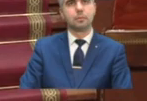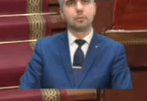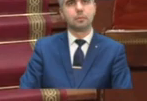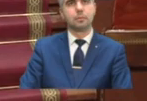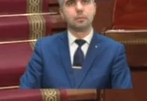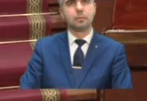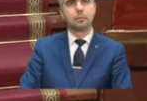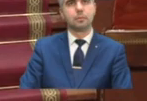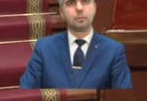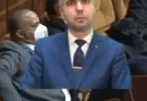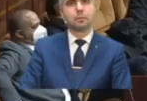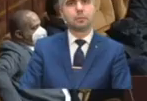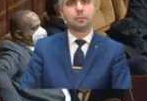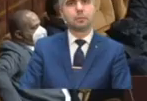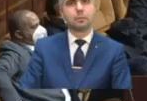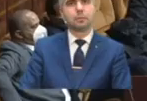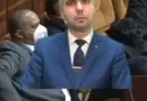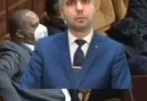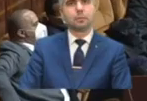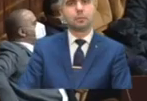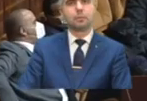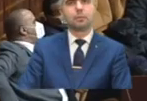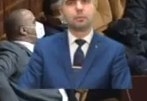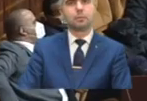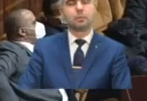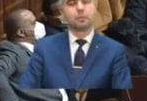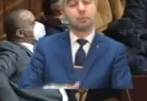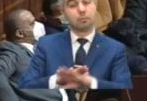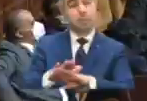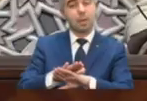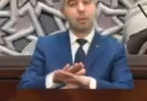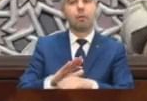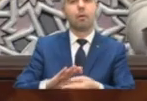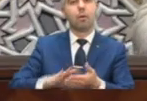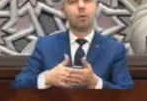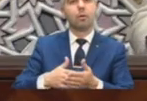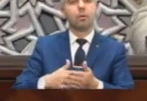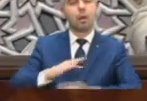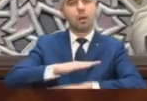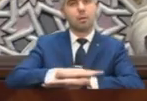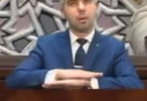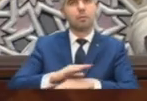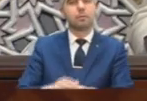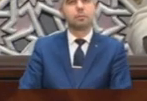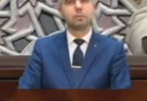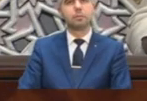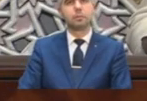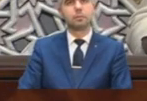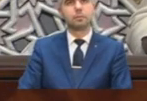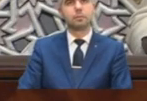رجاء السيد نائب المحترم أدليت بنقطة نظام وفق وجهة نظرك. نفس الشيء بالنسبة للسيد النائب